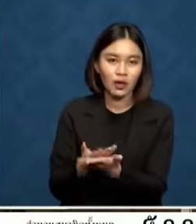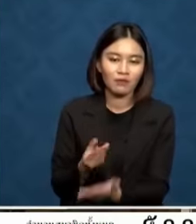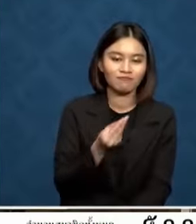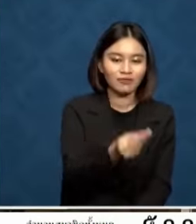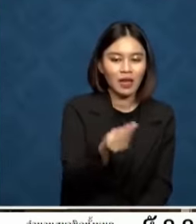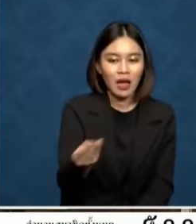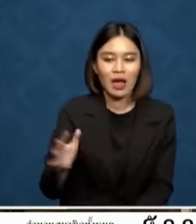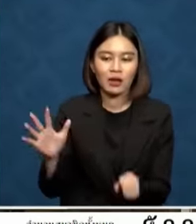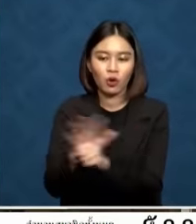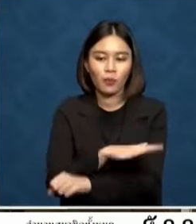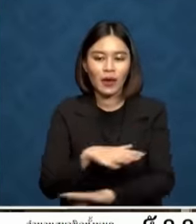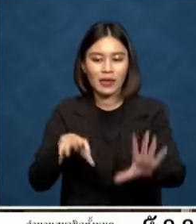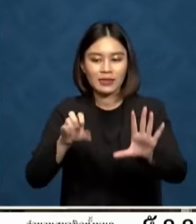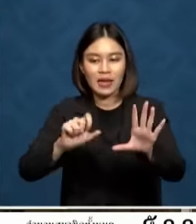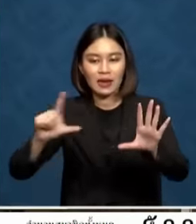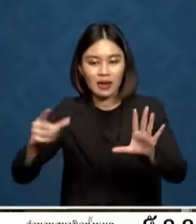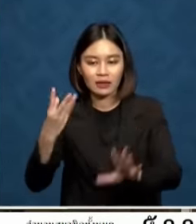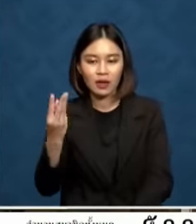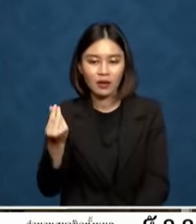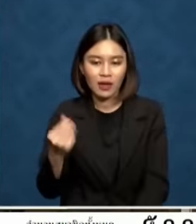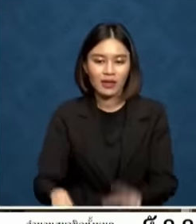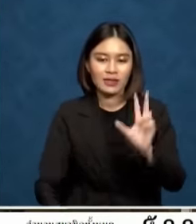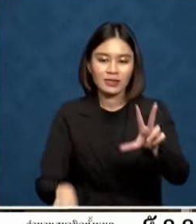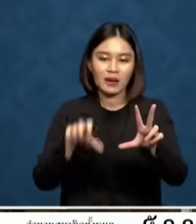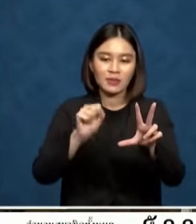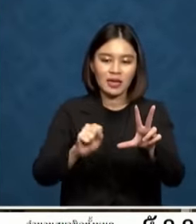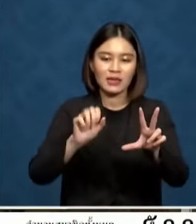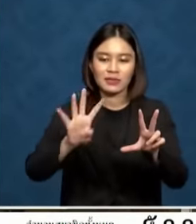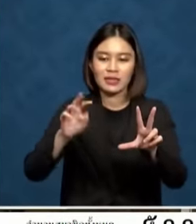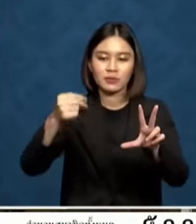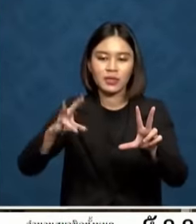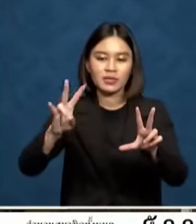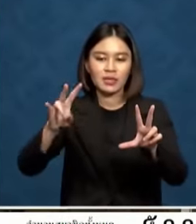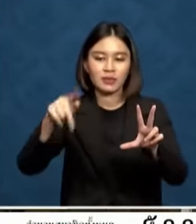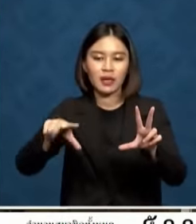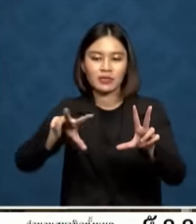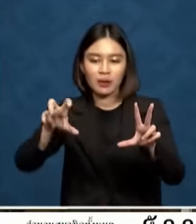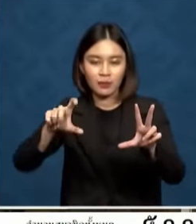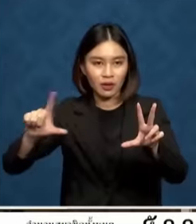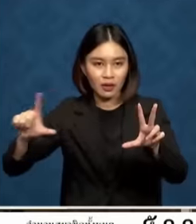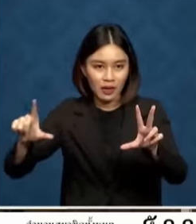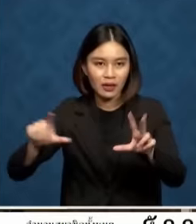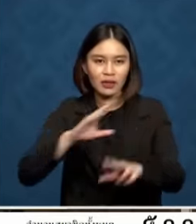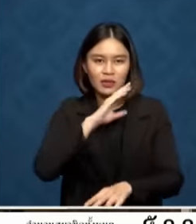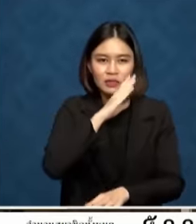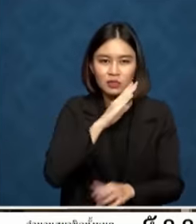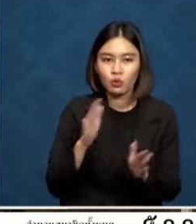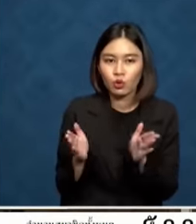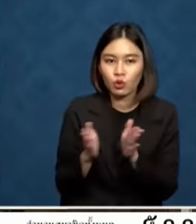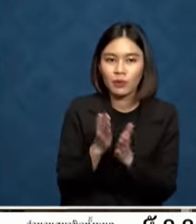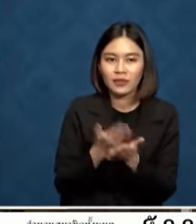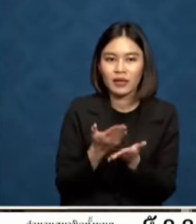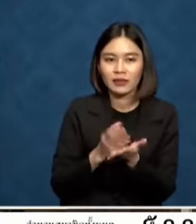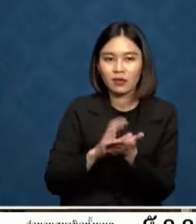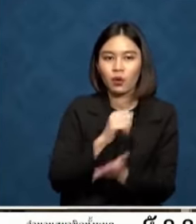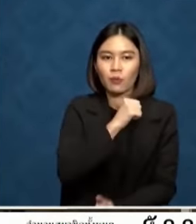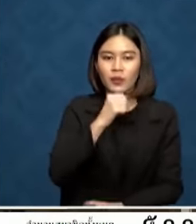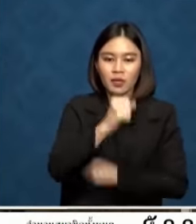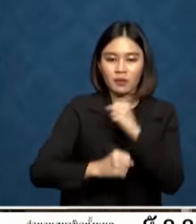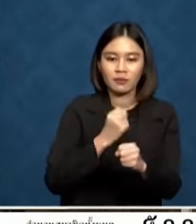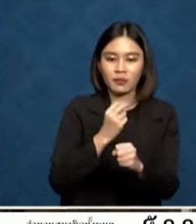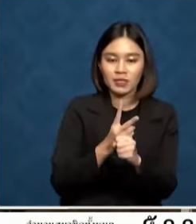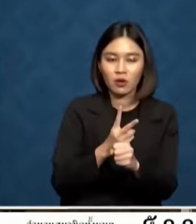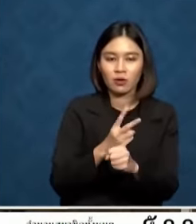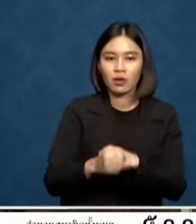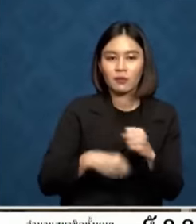อีกให้ครบ 500,000ล้านอีก3473ล้านบาทถ้ามารวมกับงบขาดดุล 2ปี 67